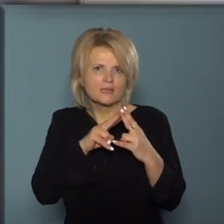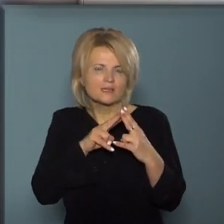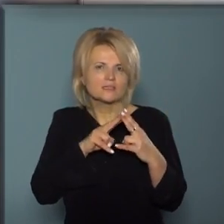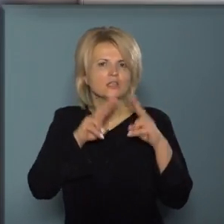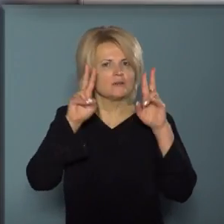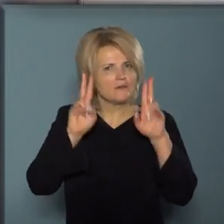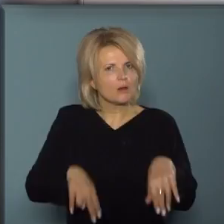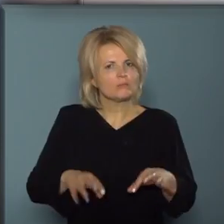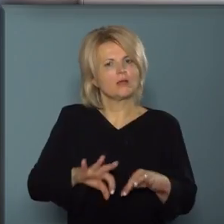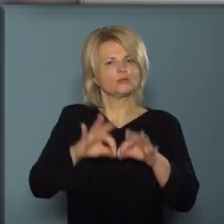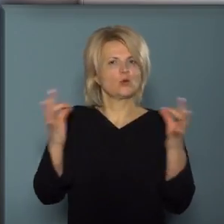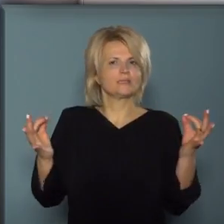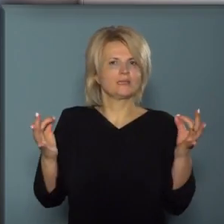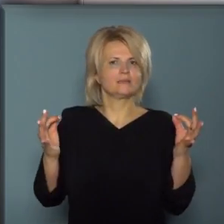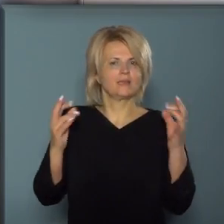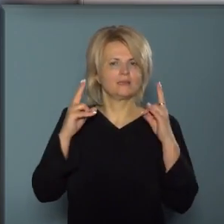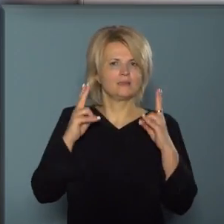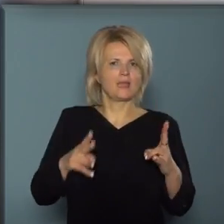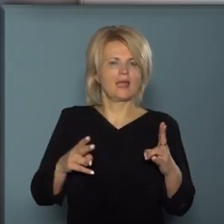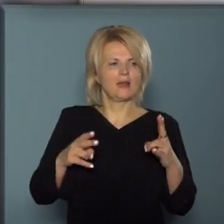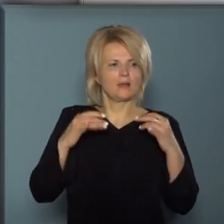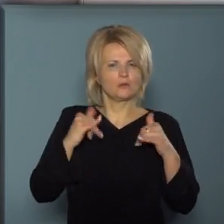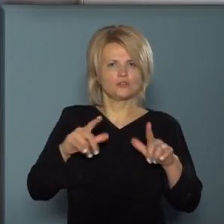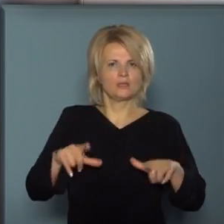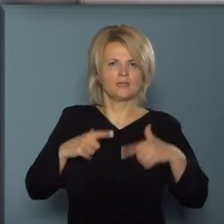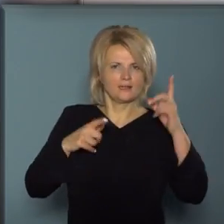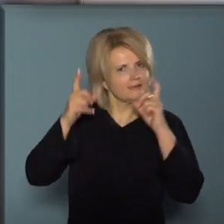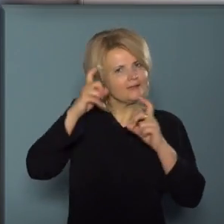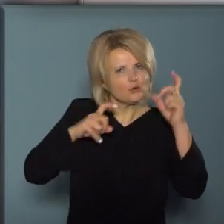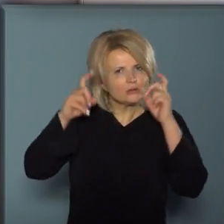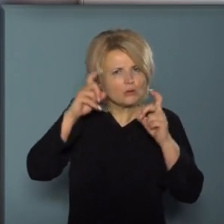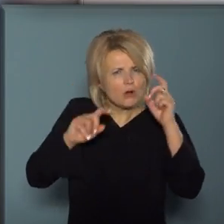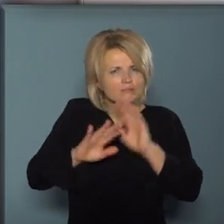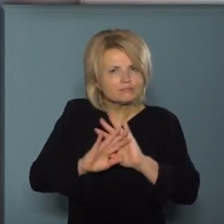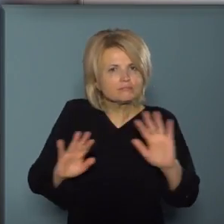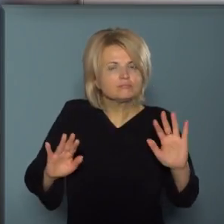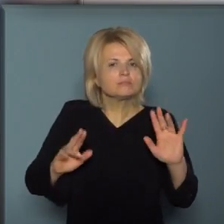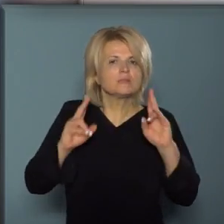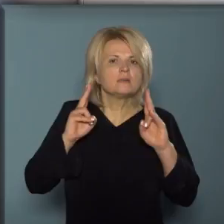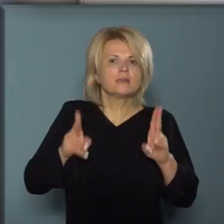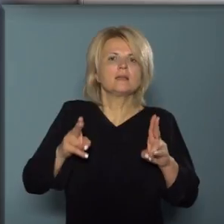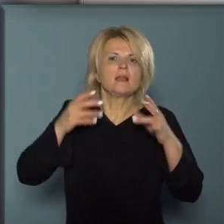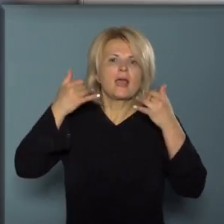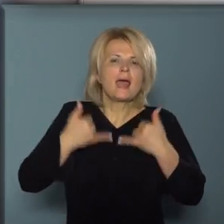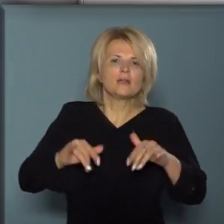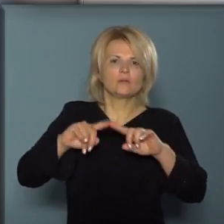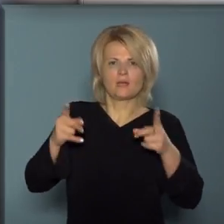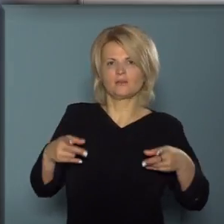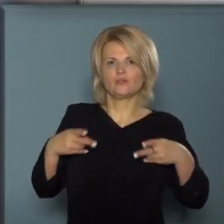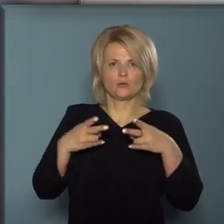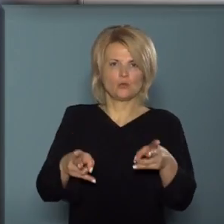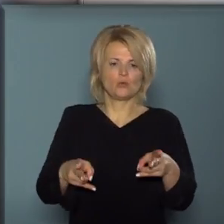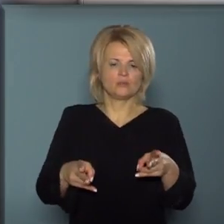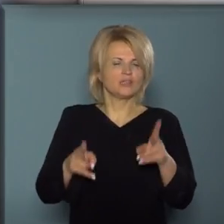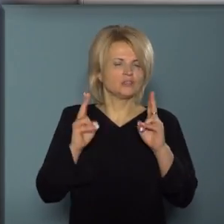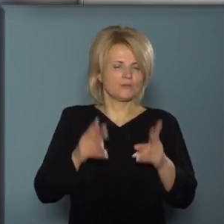Végre objektíven és őszintén rá kéne nézni a jelenemre, és lehet, hogy el kéne indulnom egy másik úton.